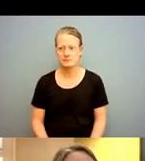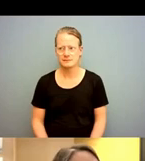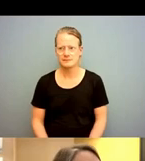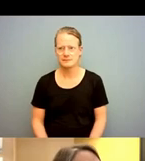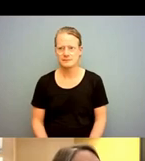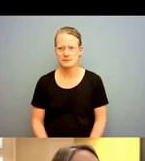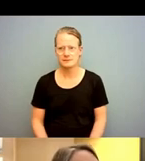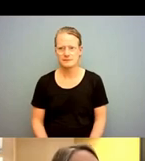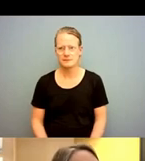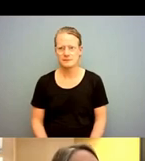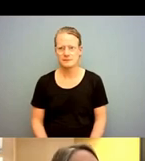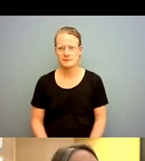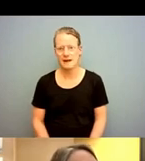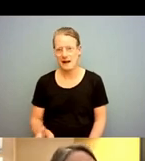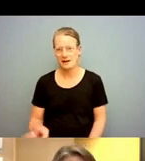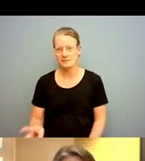Sahta on joatki.